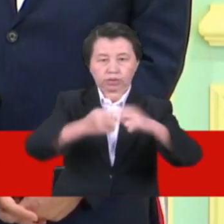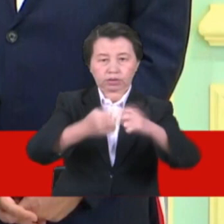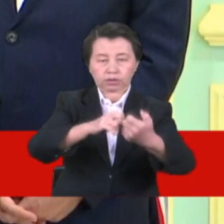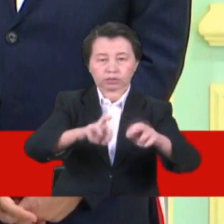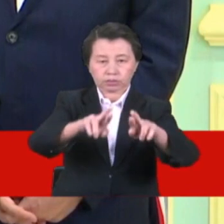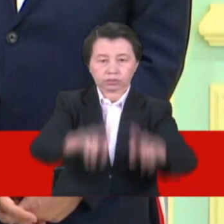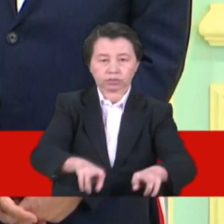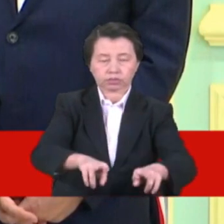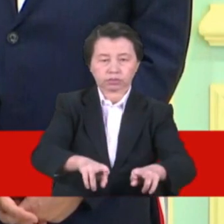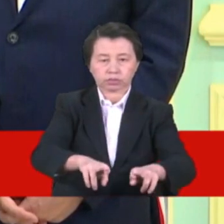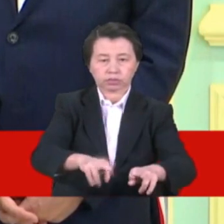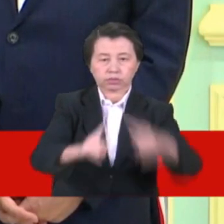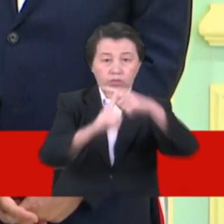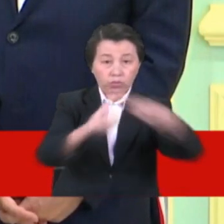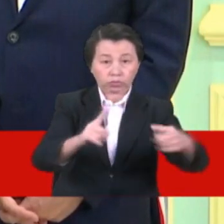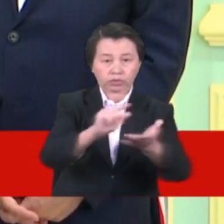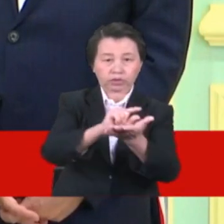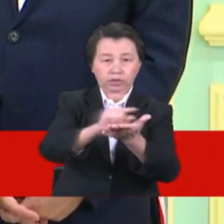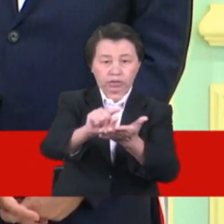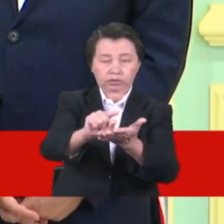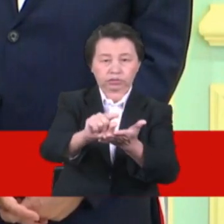rakyat memotong gaji